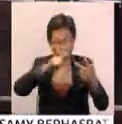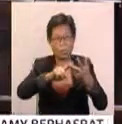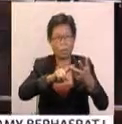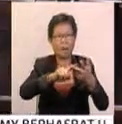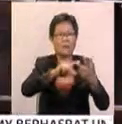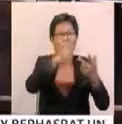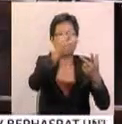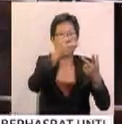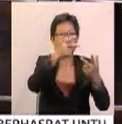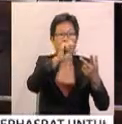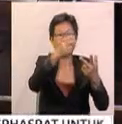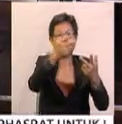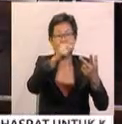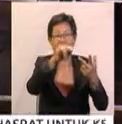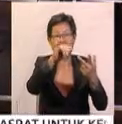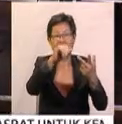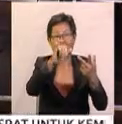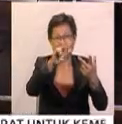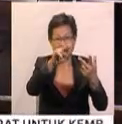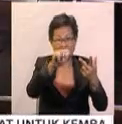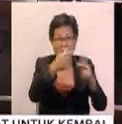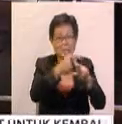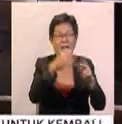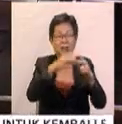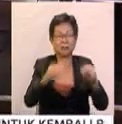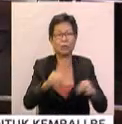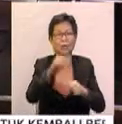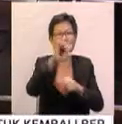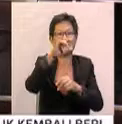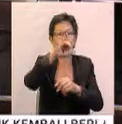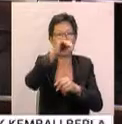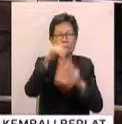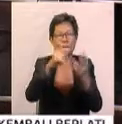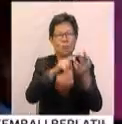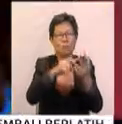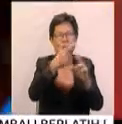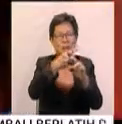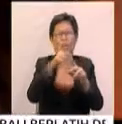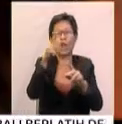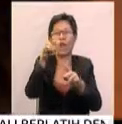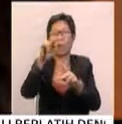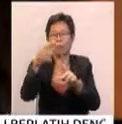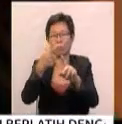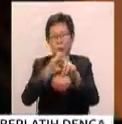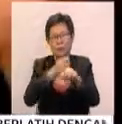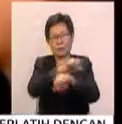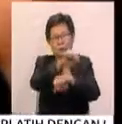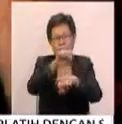Shina Nishizawa dari Jepun dan Jermaine Leong dari Singapura.